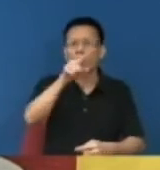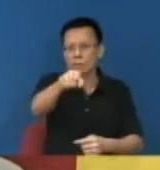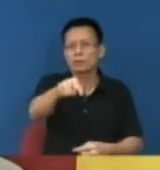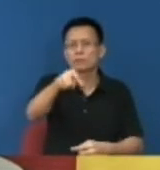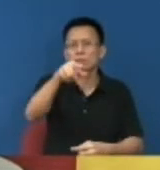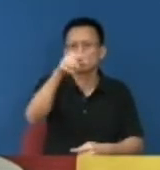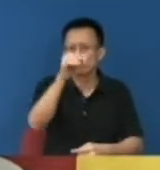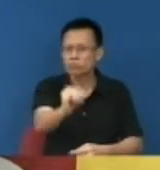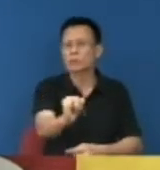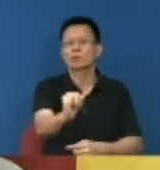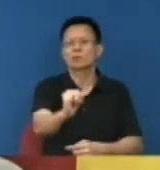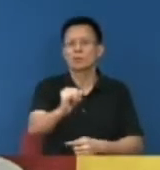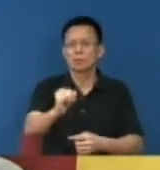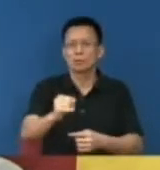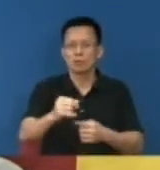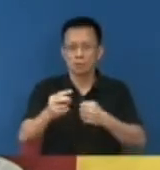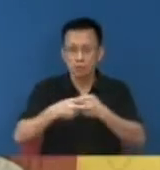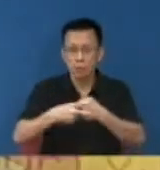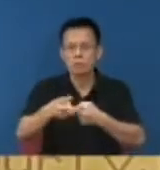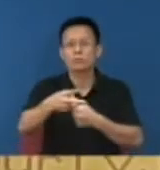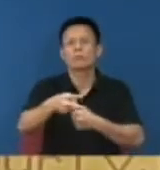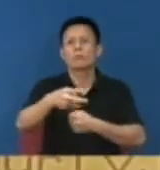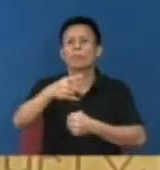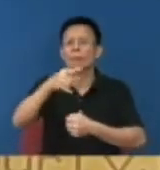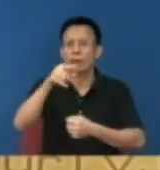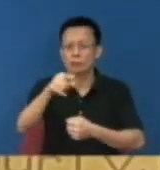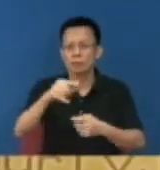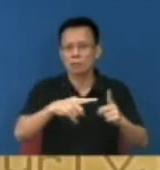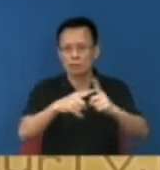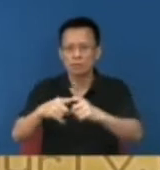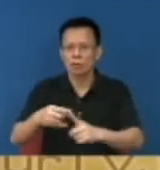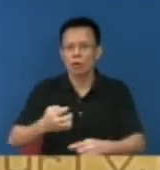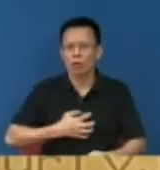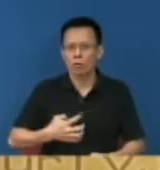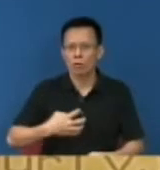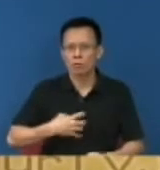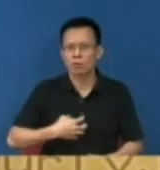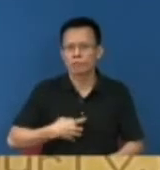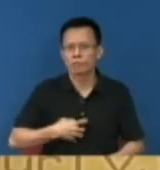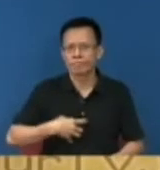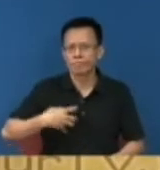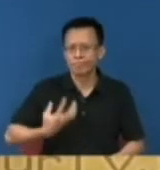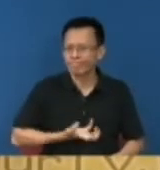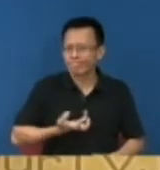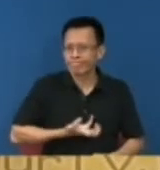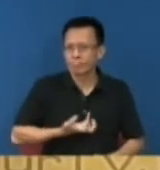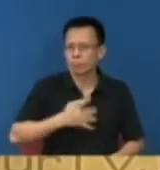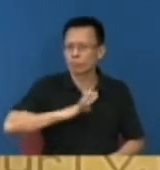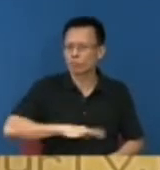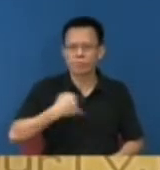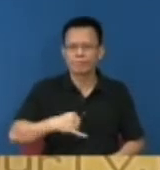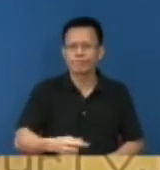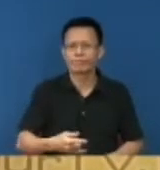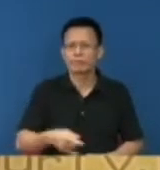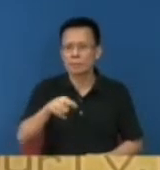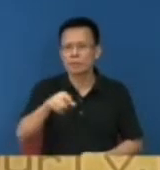此其一也。第二就係話有啲人覺得唔耐煩，你點解唔俾我入去喺你嗰個確認